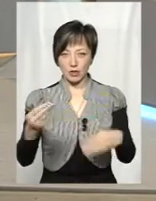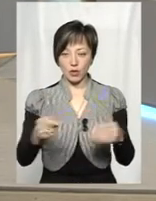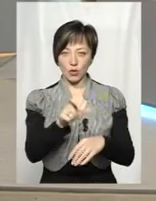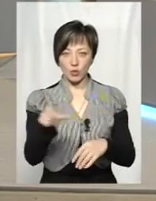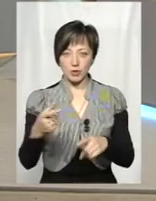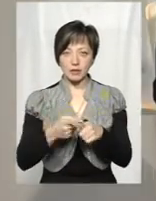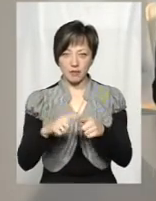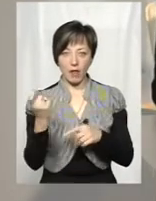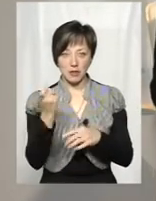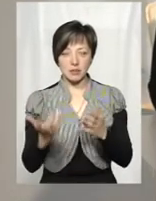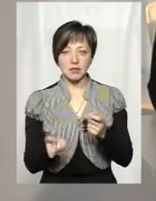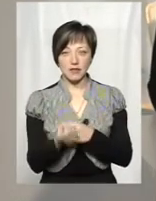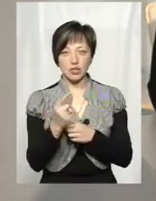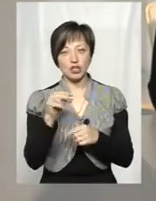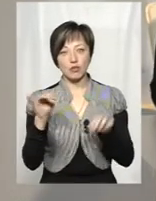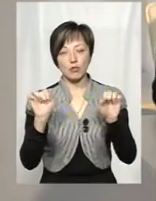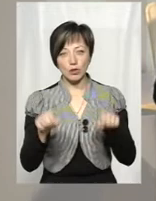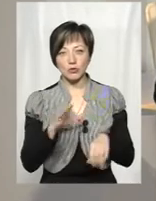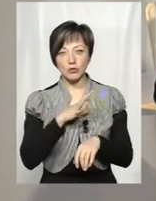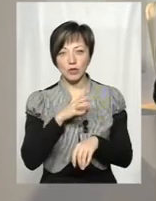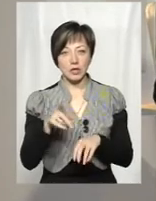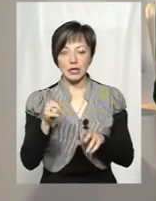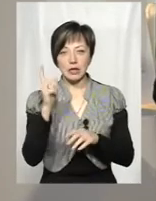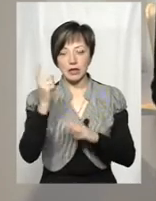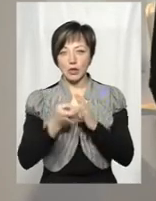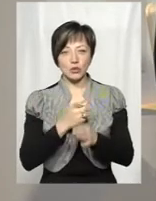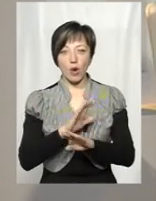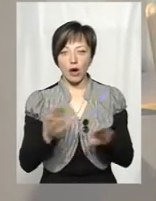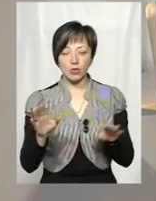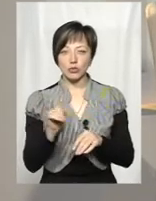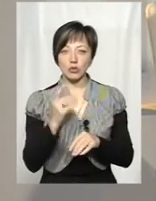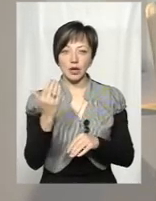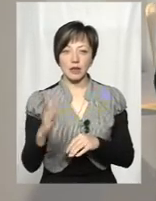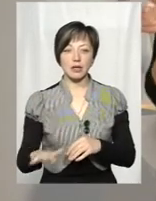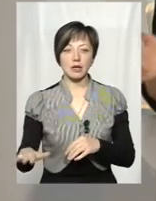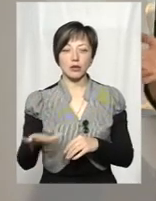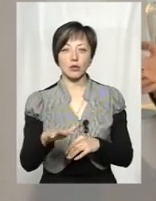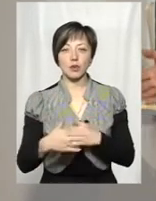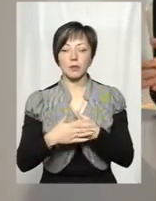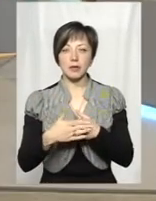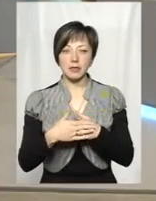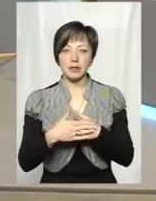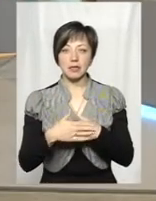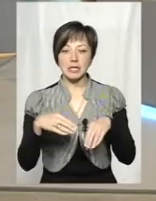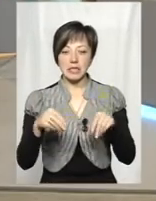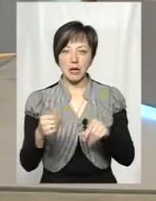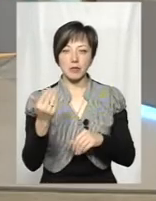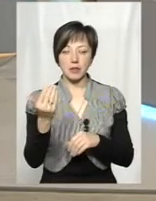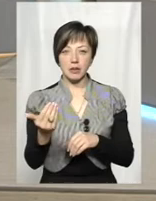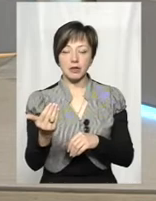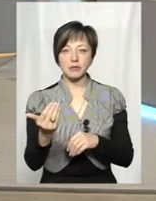з'явилися власники. Чи може бути таке, що вони навіть не здогадуються, що на їхній території, от на землях, які їм дісталися,